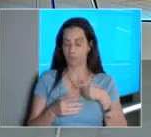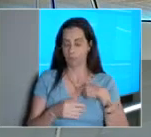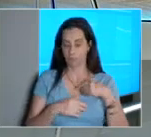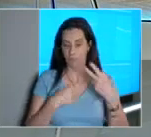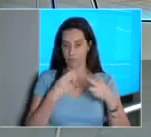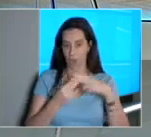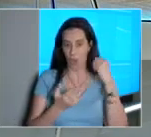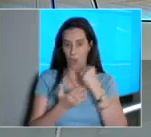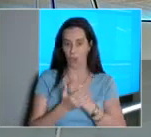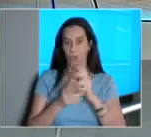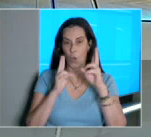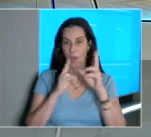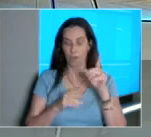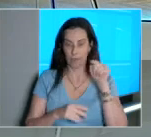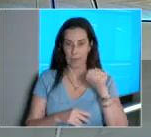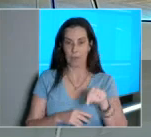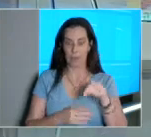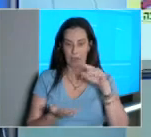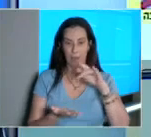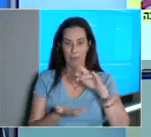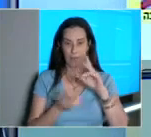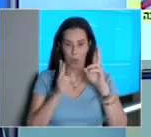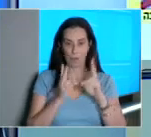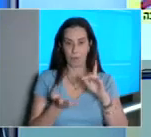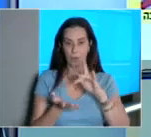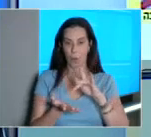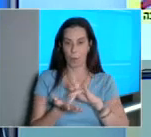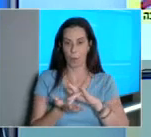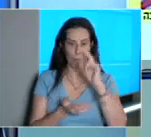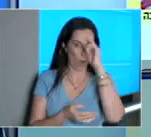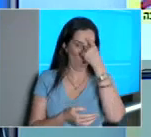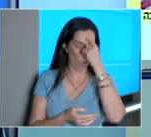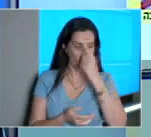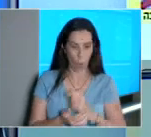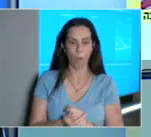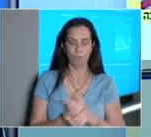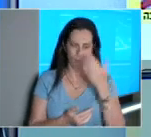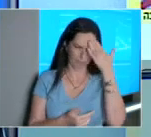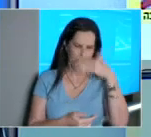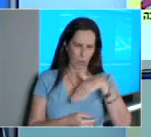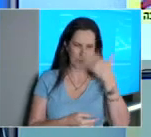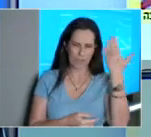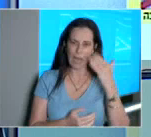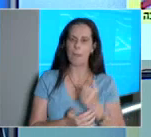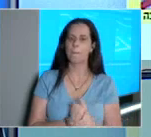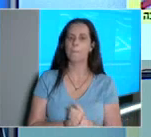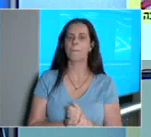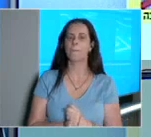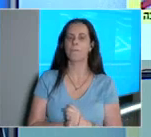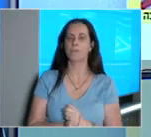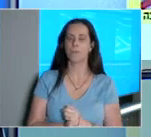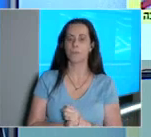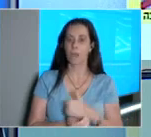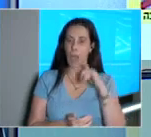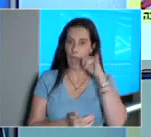עוצרים בדרמסלה, אותו מקום ביבשת ההודית המפורסמת.